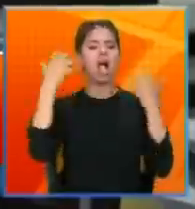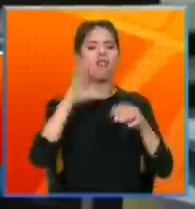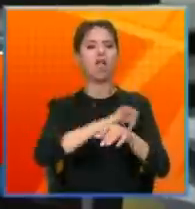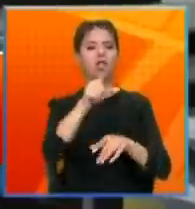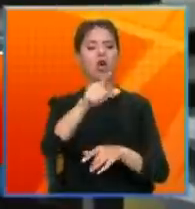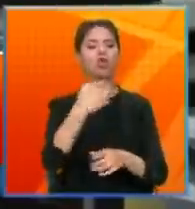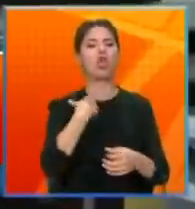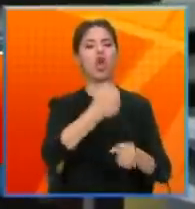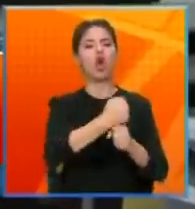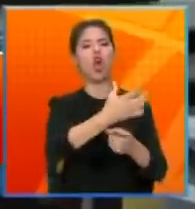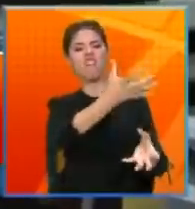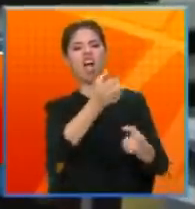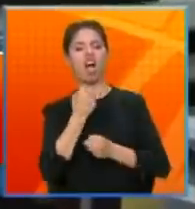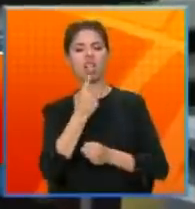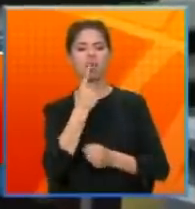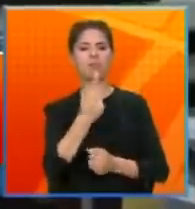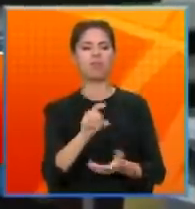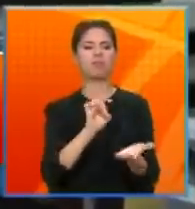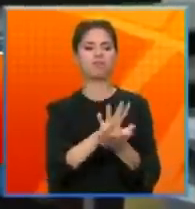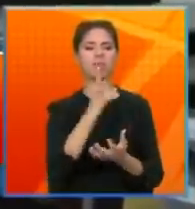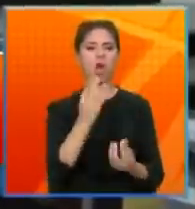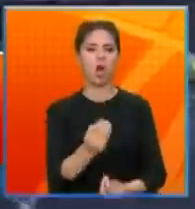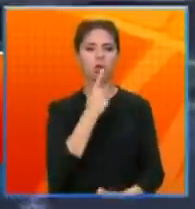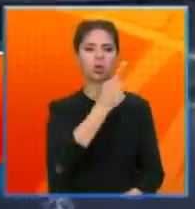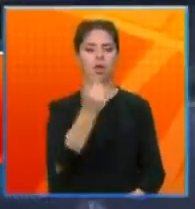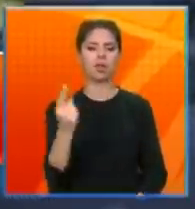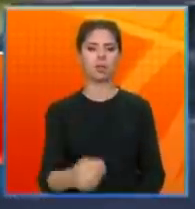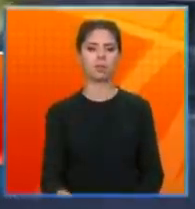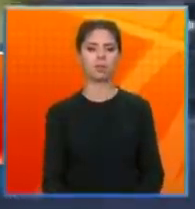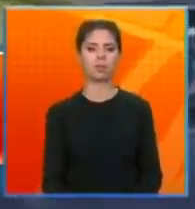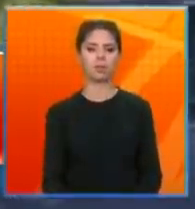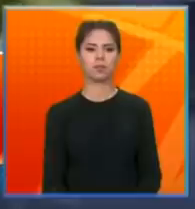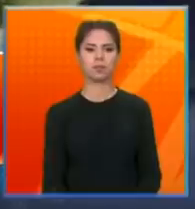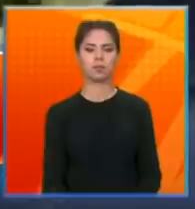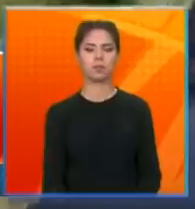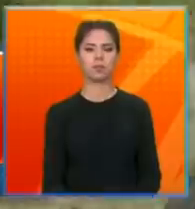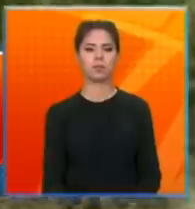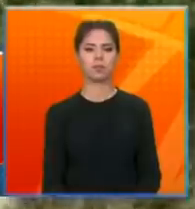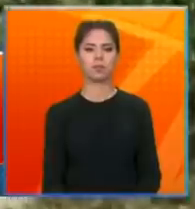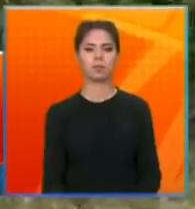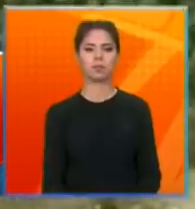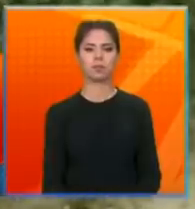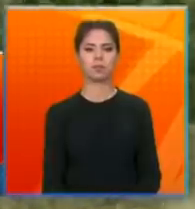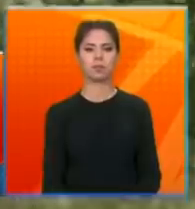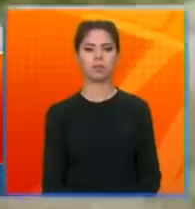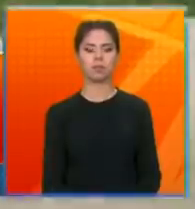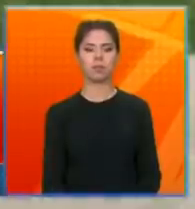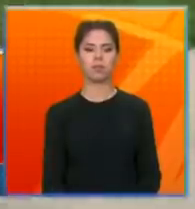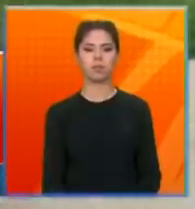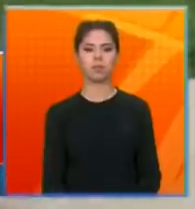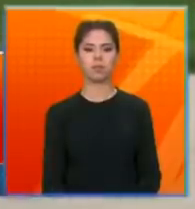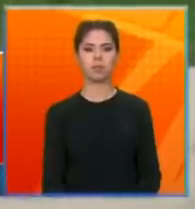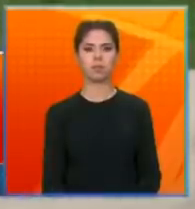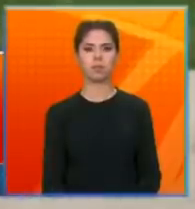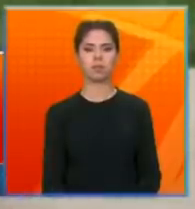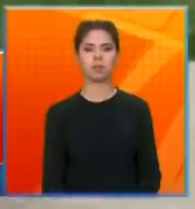açıkladı. Bu Bolu Belediyesi'ne yakışmadı her şeyden önce. Bir de hani diyorlar ki hayvan hakları bilmem ne, hayvan hakları falan filan